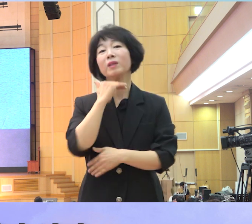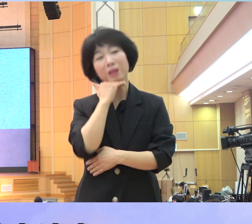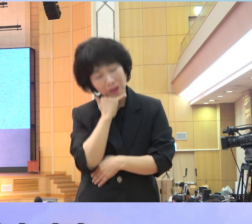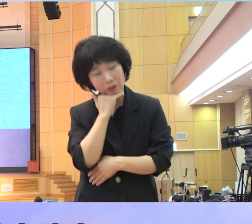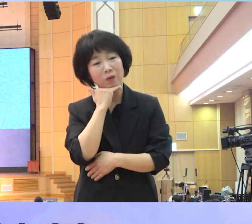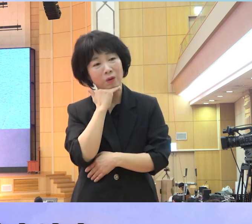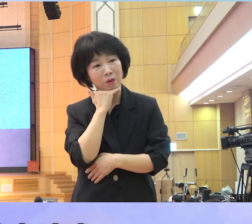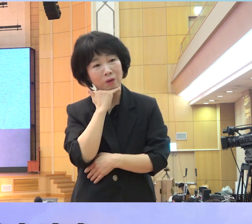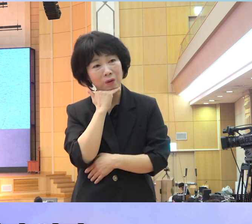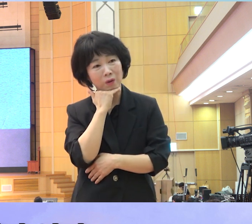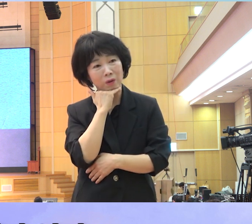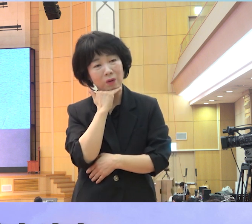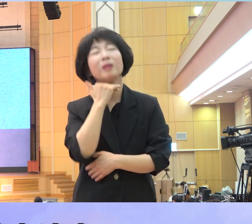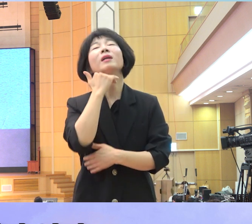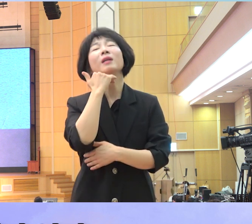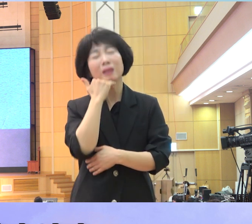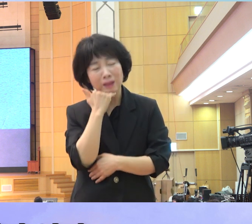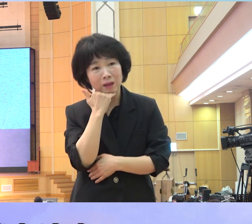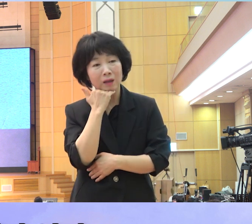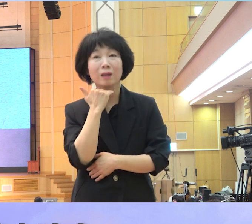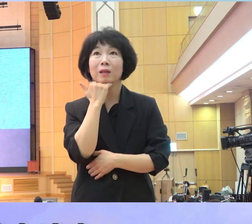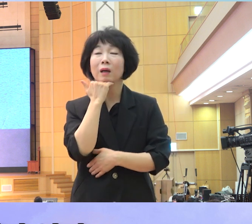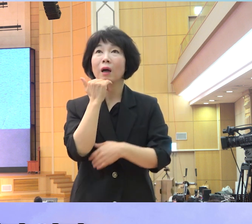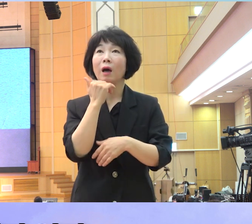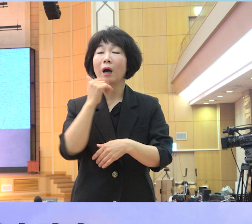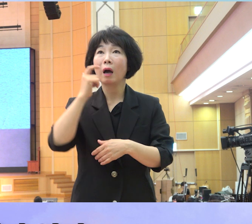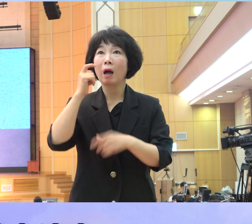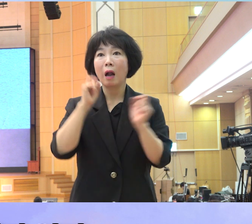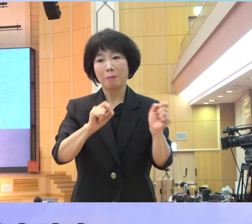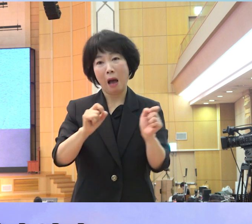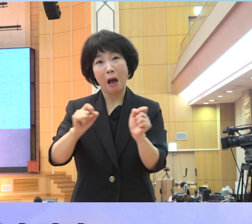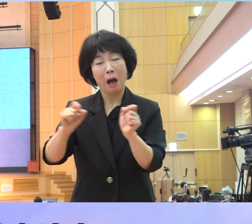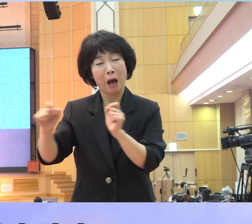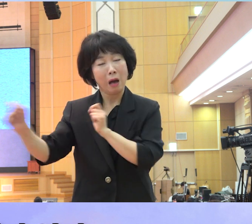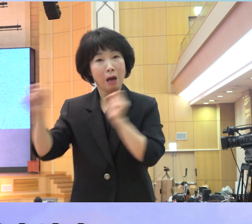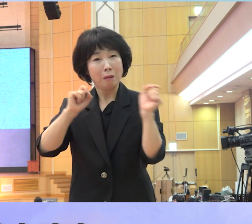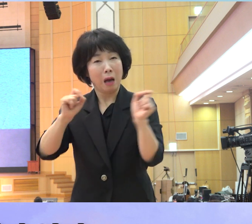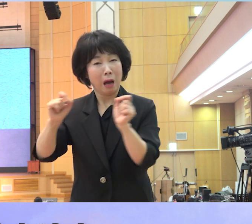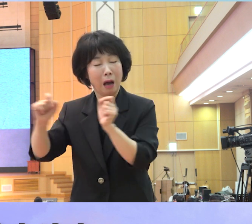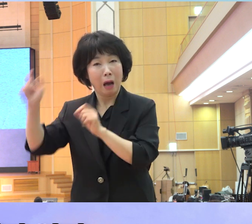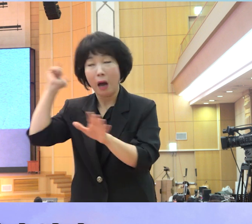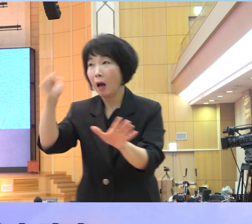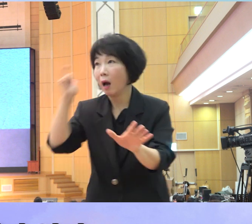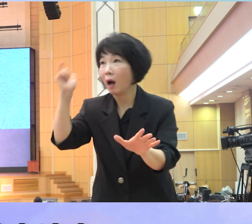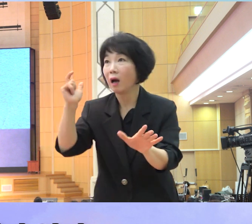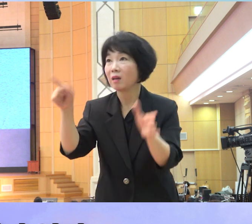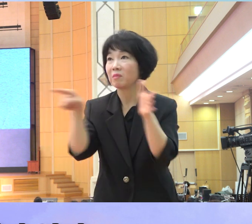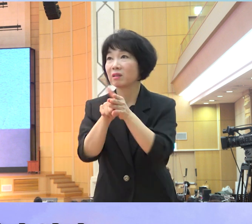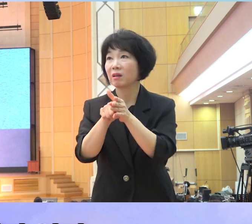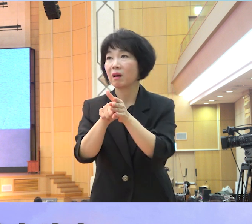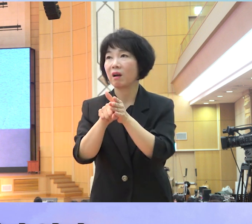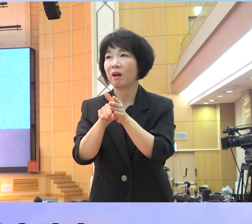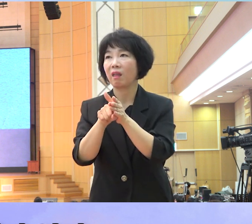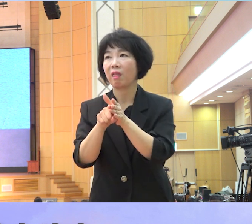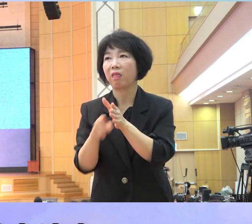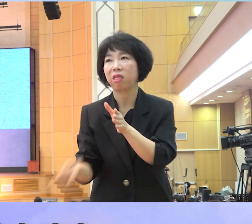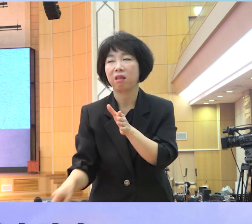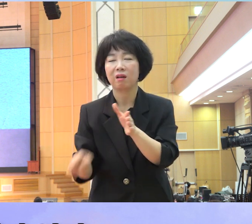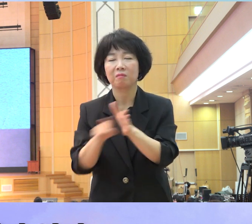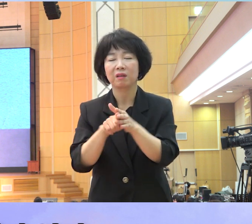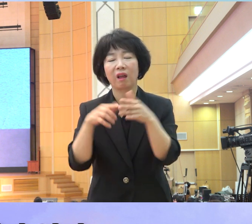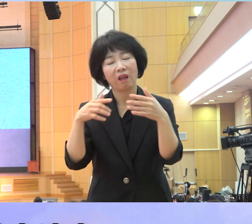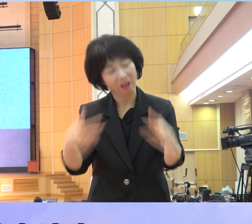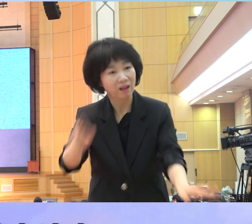기다림이요, 원래 길어지면, 지체되면 이 믿음이 연약해지는 거예요. 그리고 믿음이